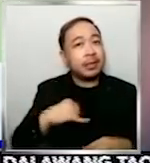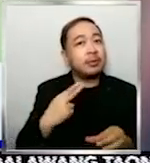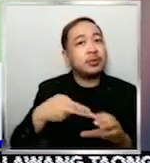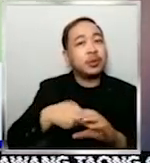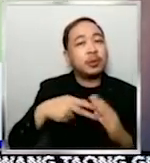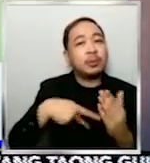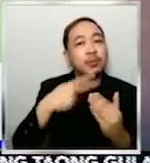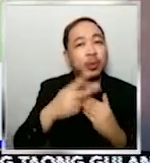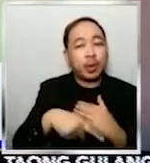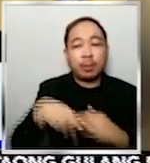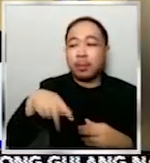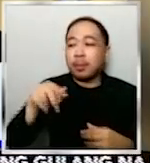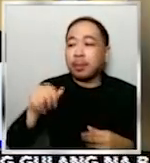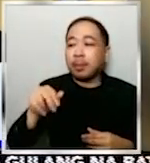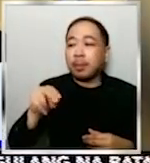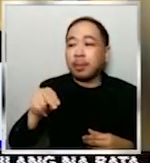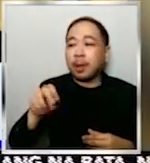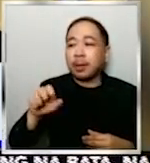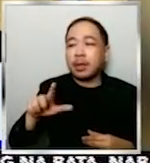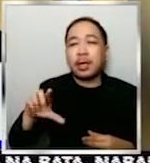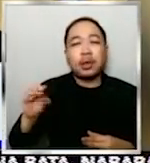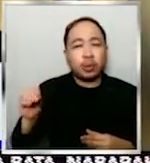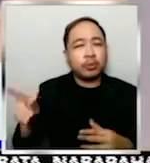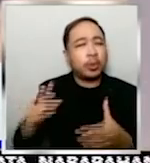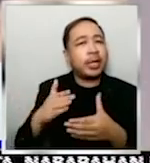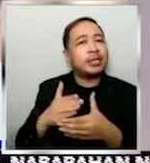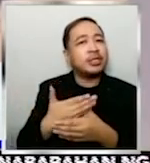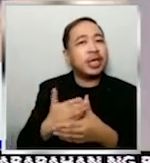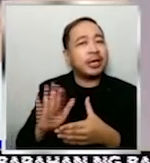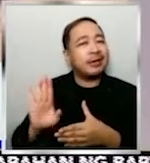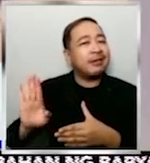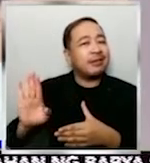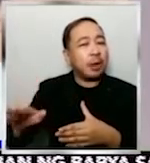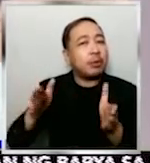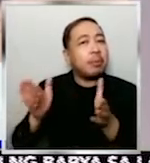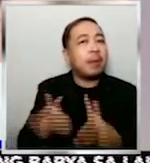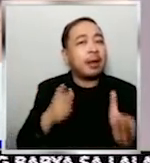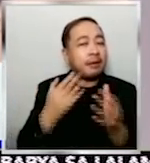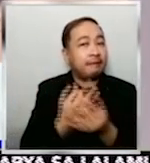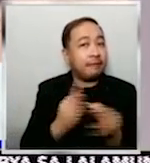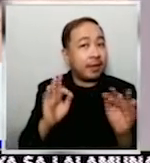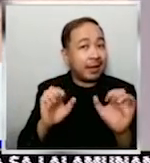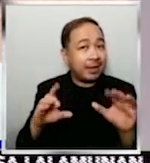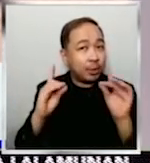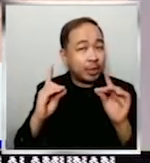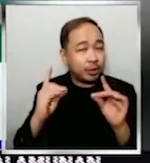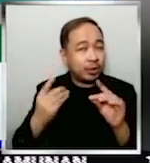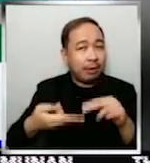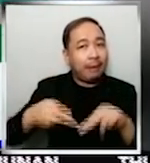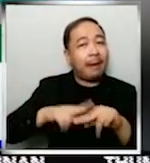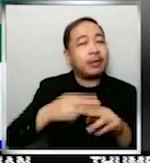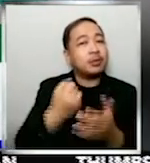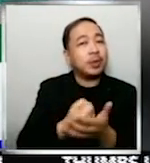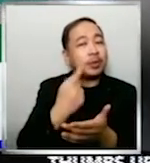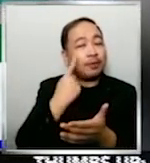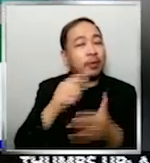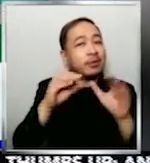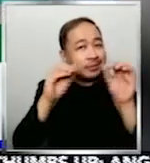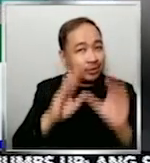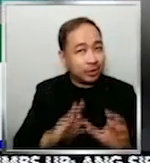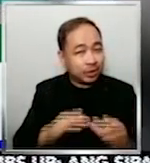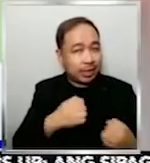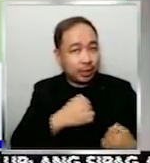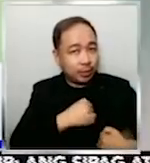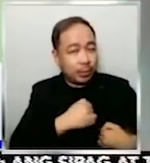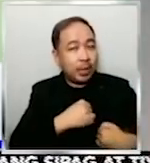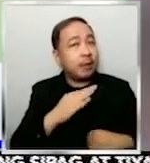Panelo na ibinahagi ang ilang sa kanyang plataforma na libreng edukasyon, dobleng sweldo para sa mga guro at sundalo, at batas na